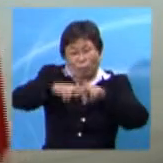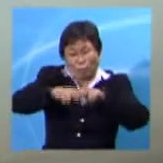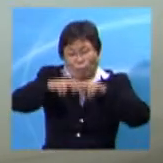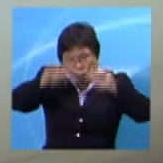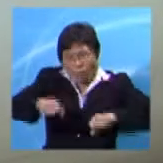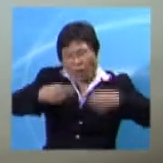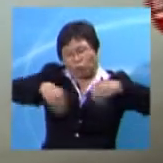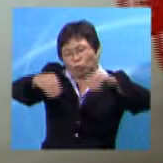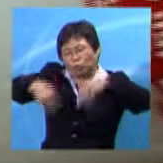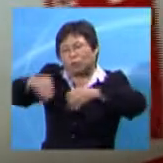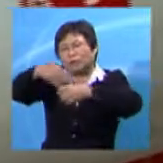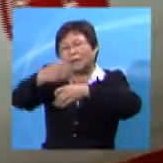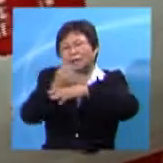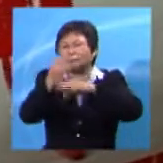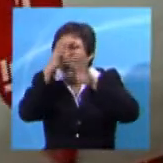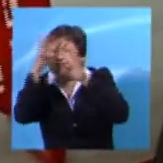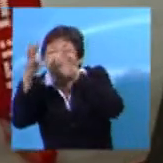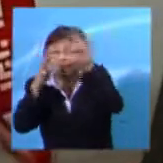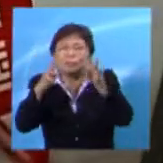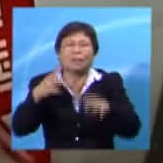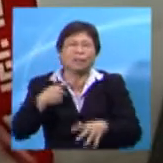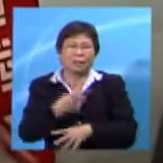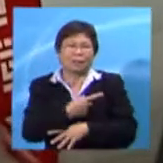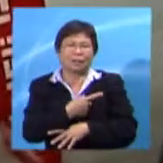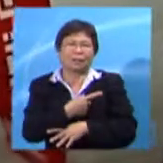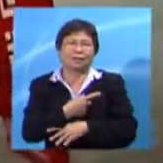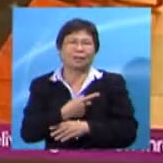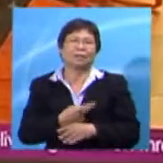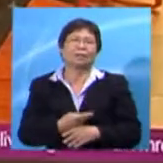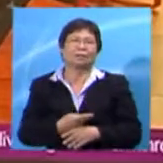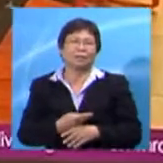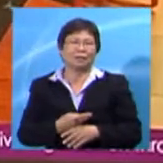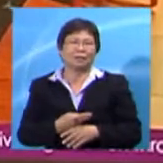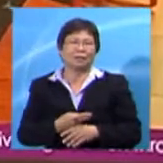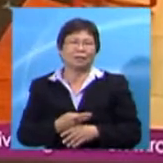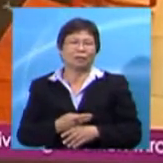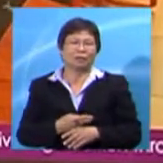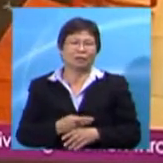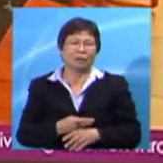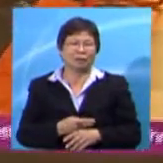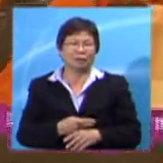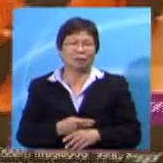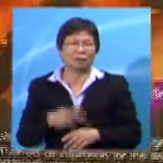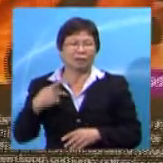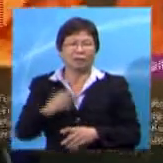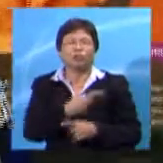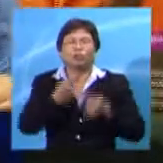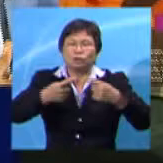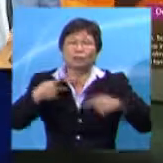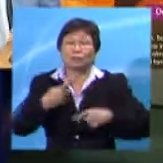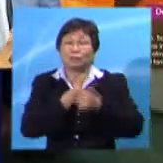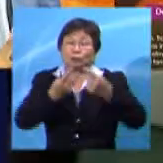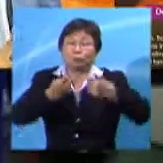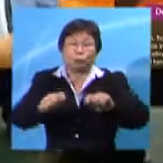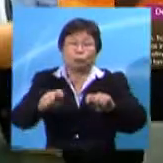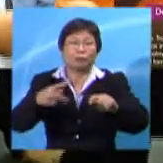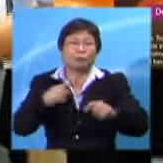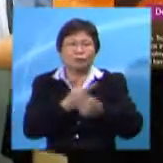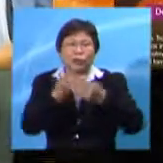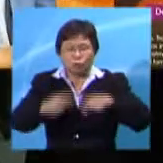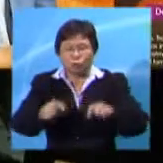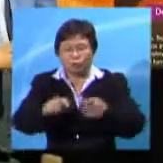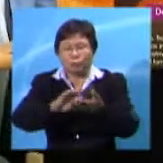dikomersialkan dalam industri reka bentuk. Kita berharap untuk justul ini pergi lebih jauh. Kita cuba untuk